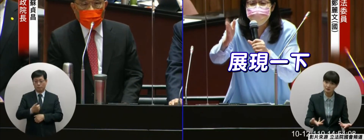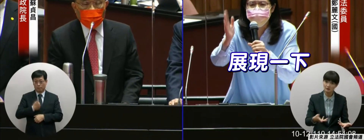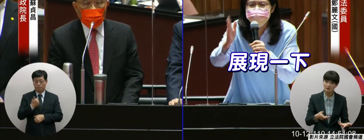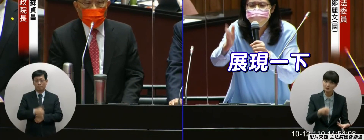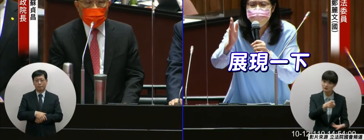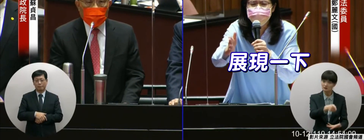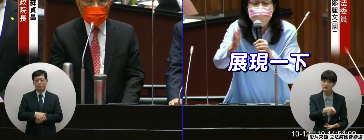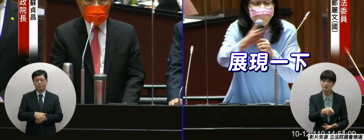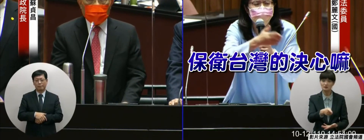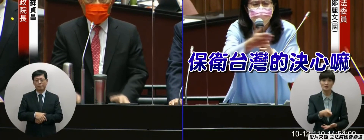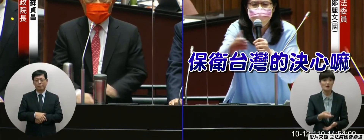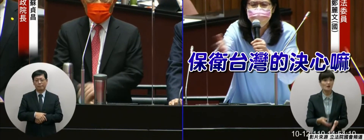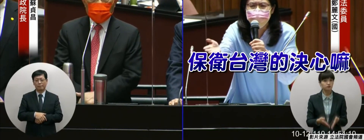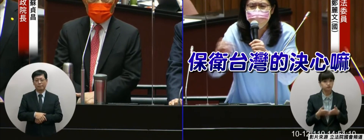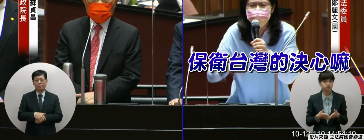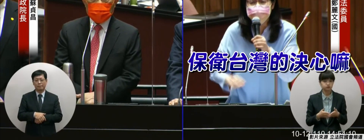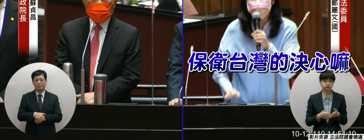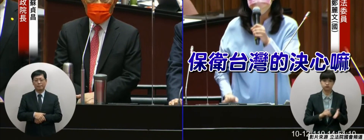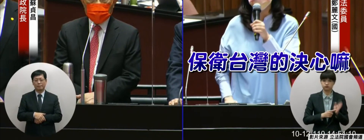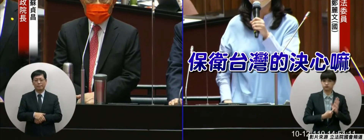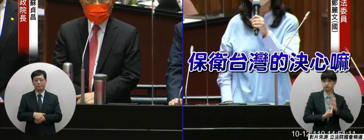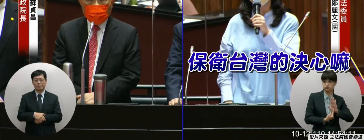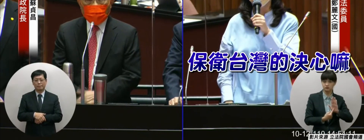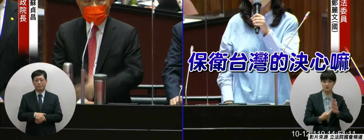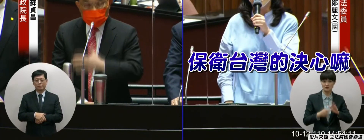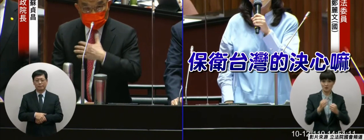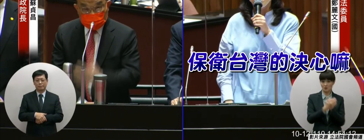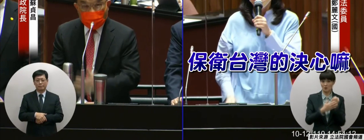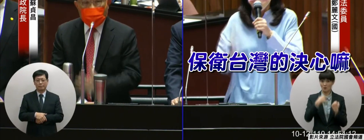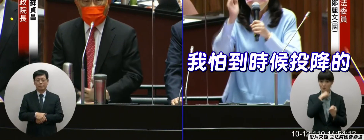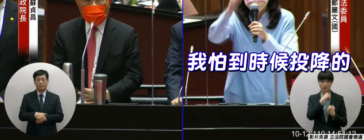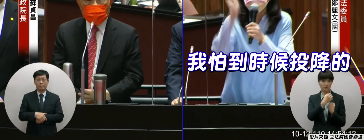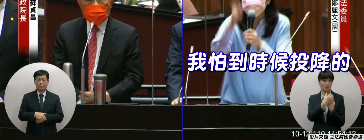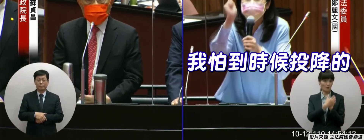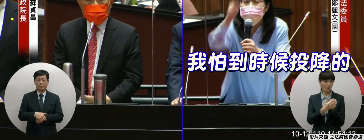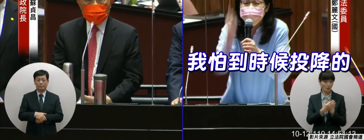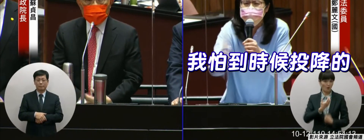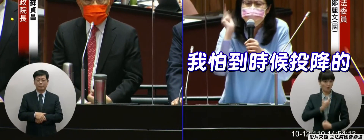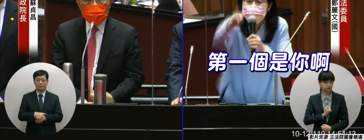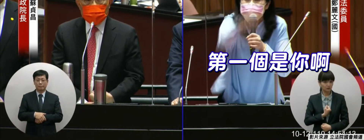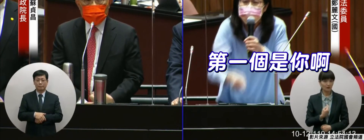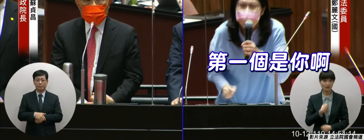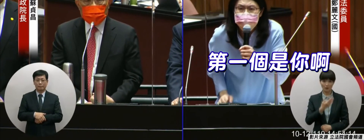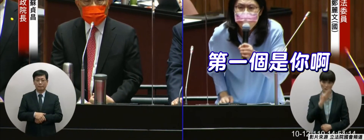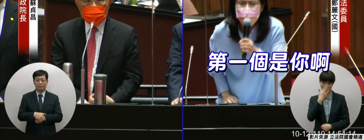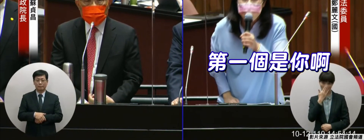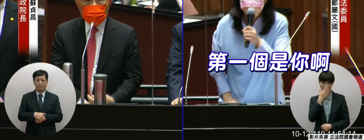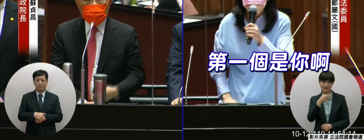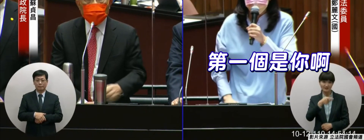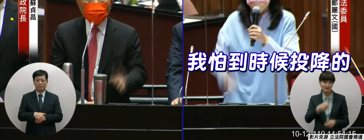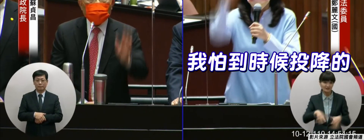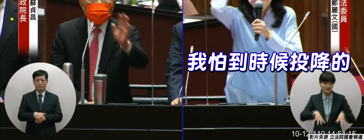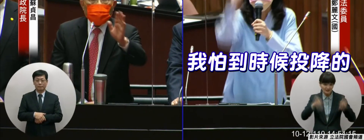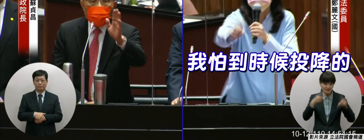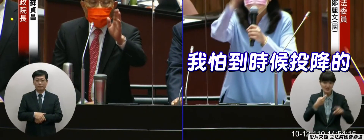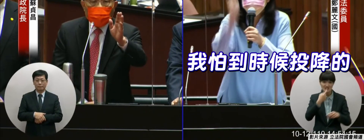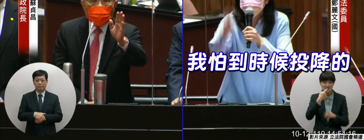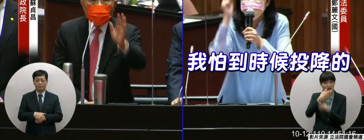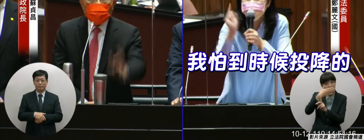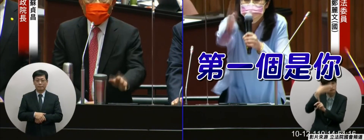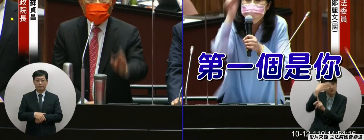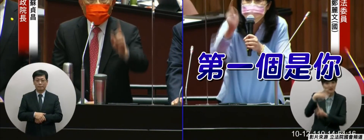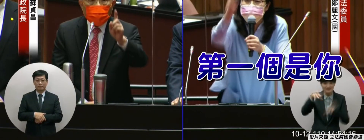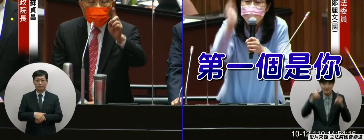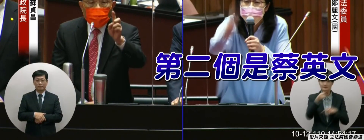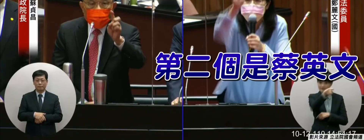总是要展现一下保卫台湾的决心嘛！我怕到时候投降的第一个是你呀、啊！我怕到时候